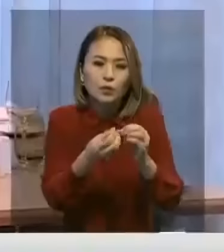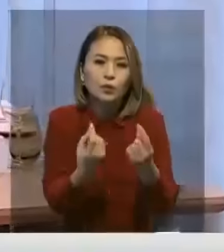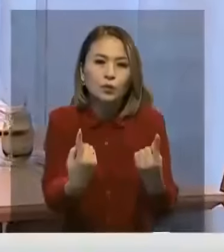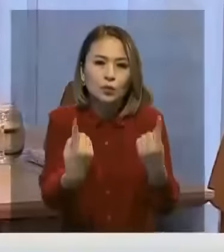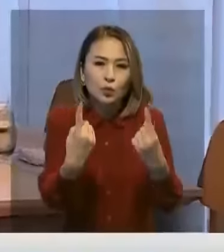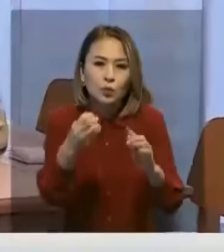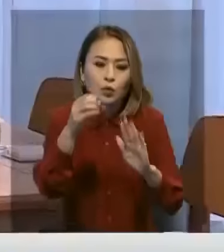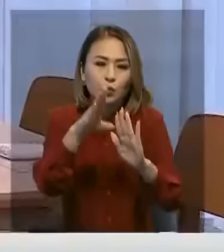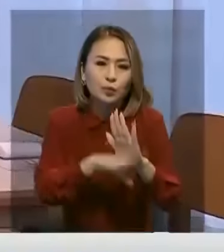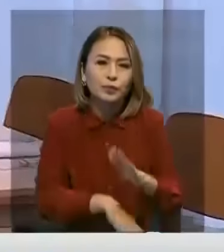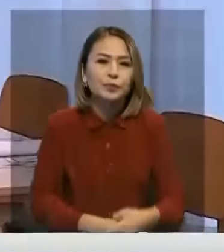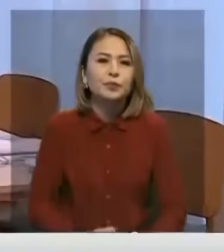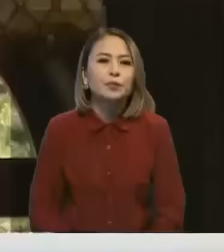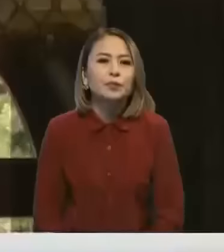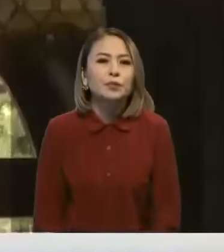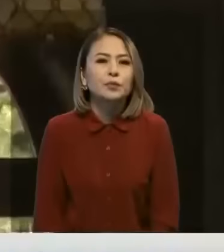эпидахуалдың күрделенуіне жол бермеу.